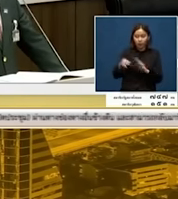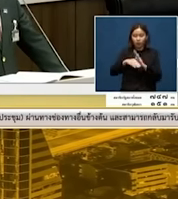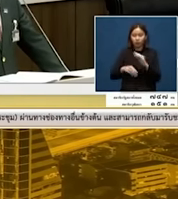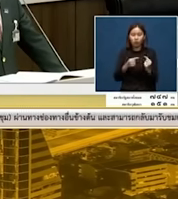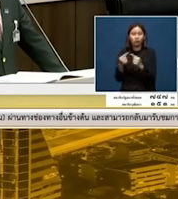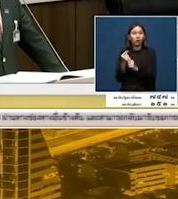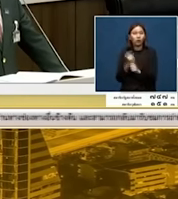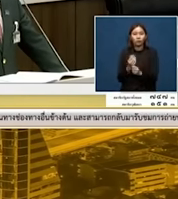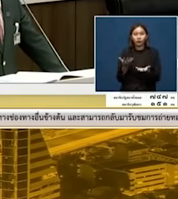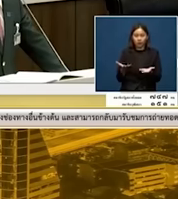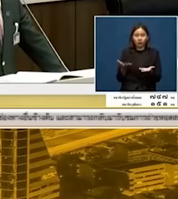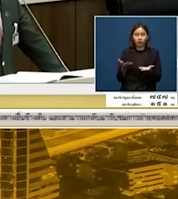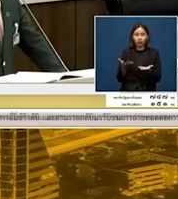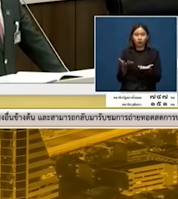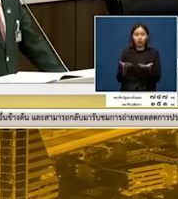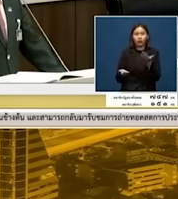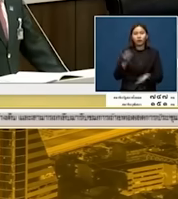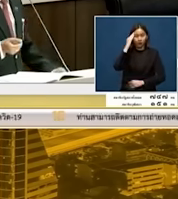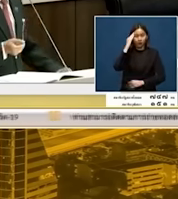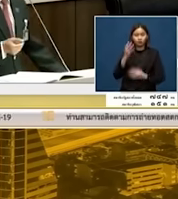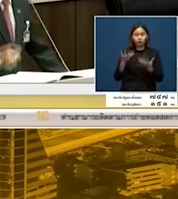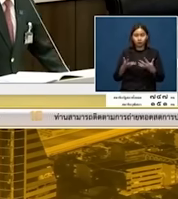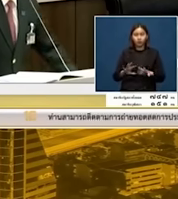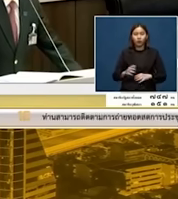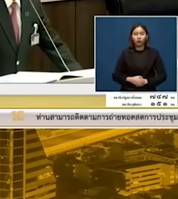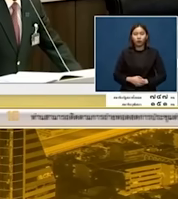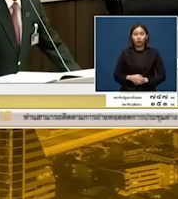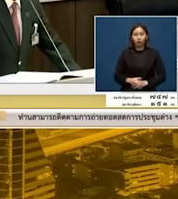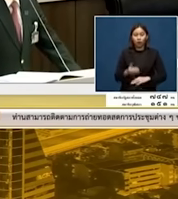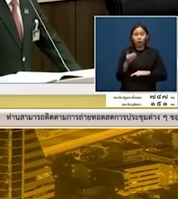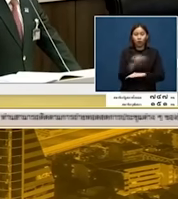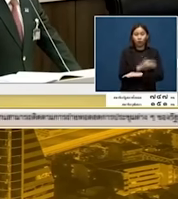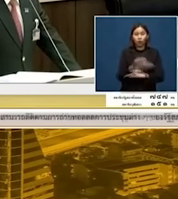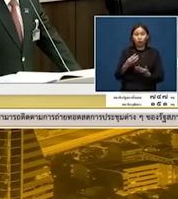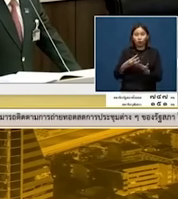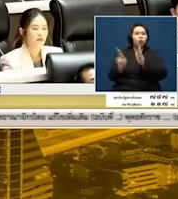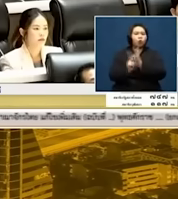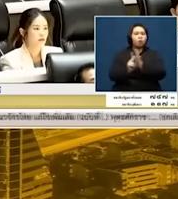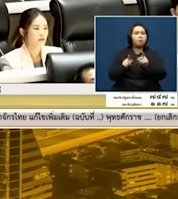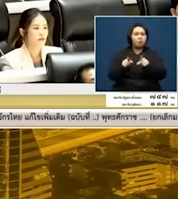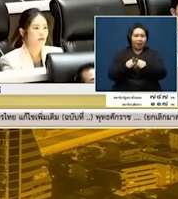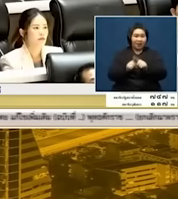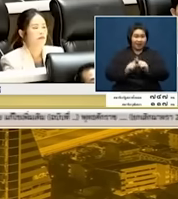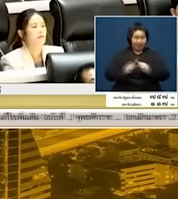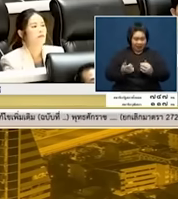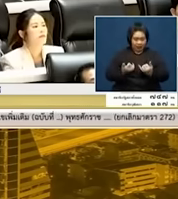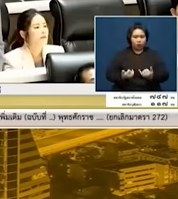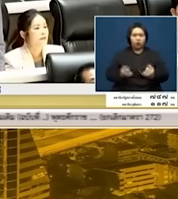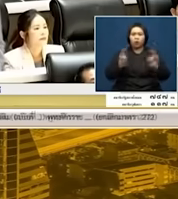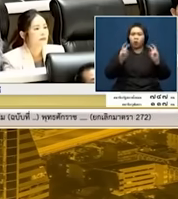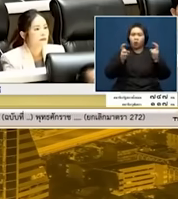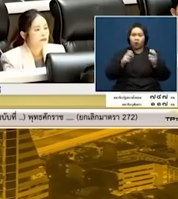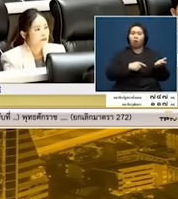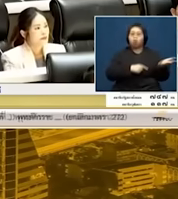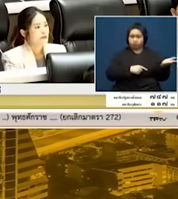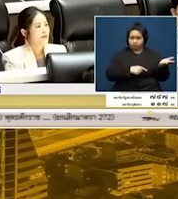ซ้ำเขาแปลว่าการเสนอชื่อพิธาซ้ำเนี่ยเป็นยติเดิมโจทย์เดิ ม ซึ่งมันตกรอบไปแล้วตั้งแต่วันที่